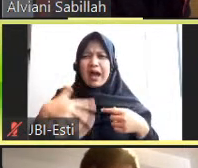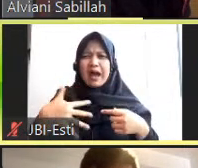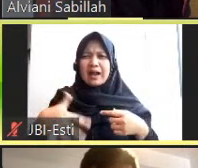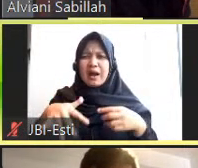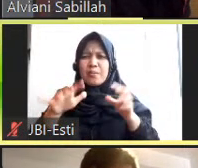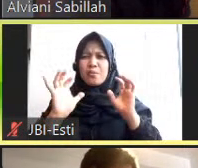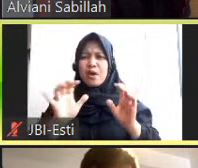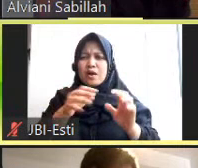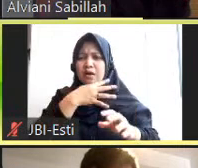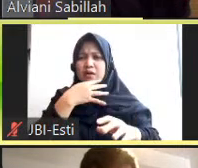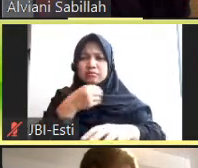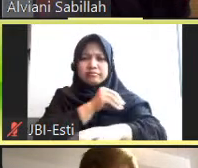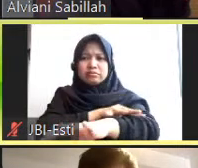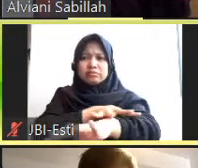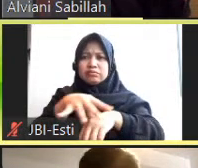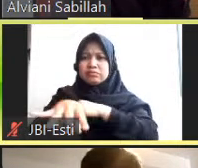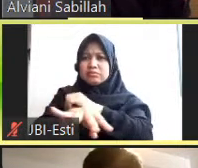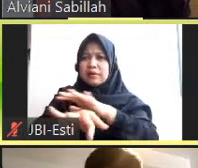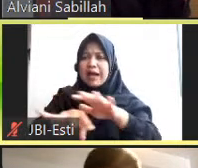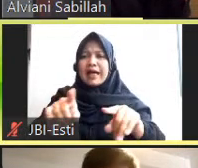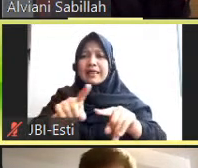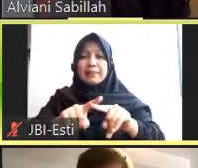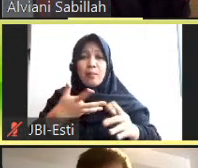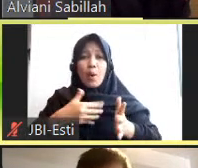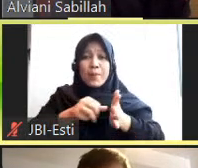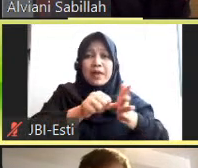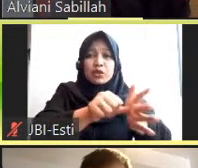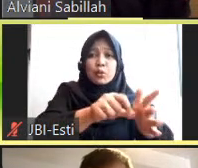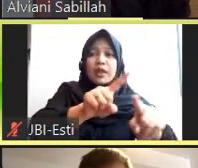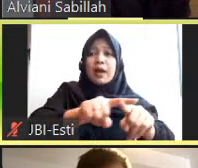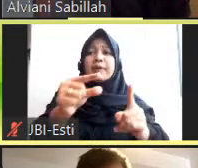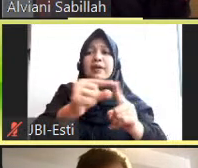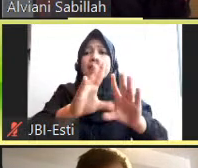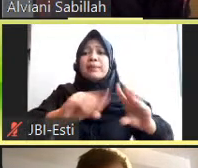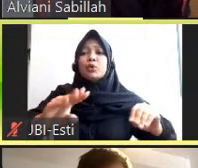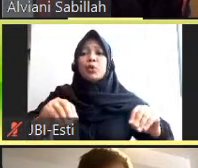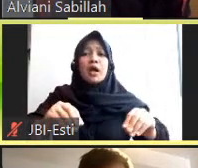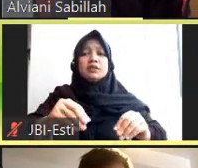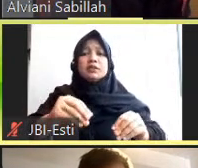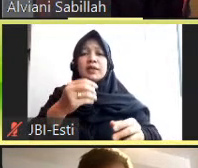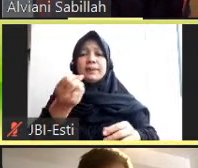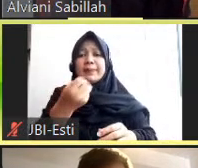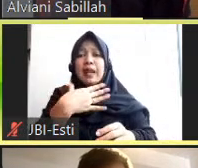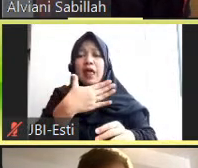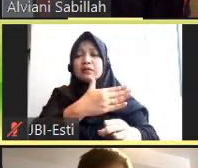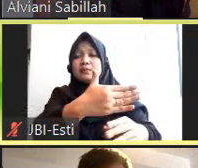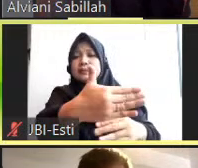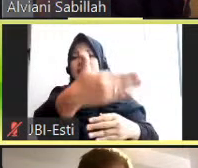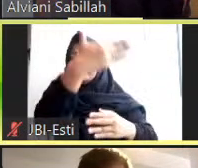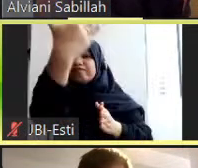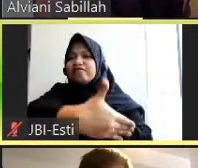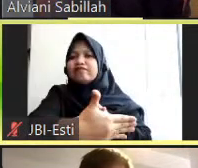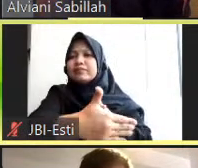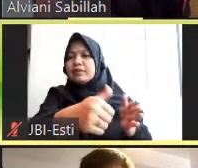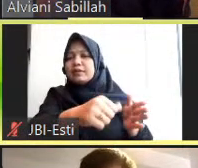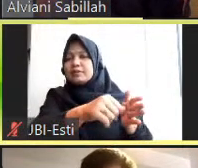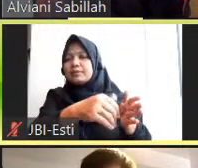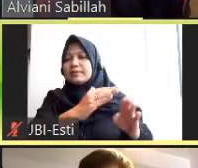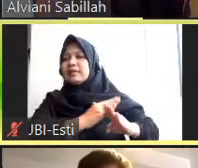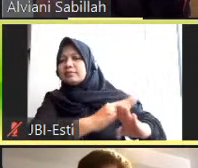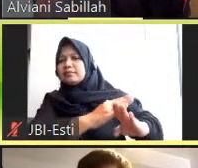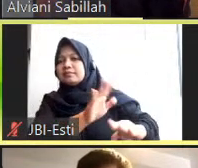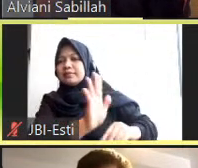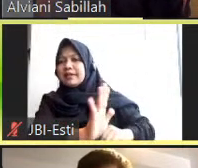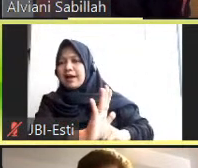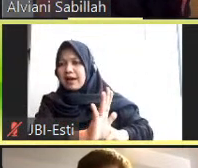para medis dihentikan untuk melakukan itu dan diminta legalitasnya. Dan beberapa dari teman-teman